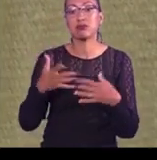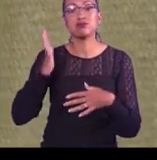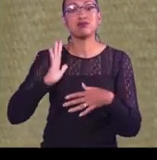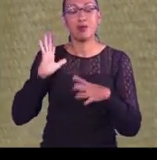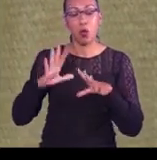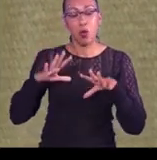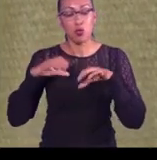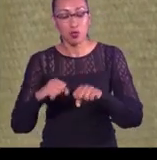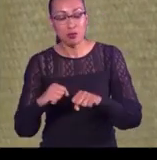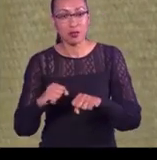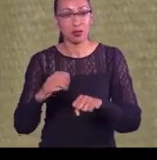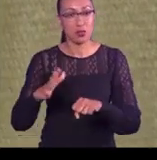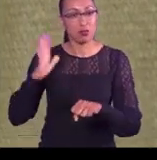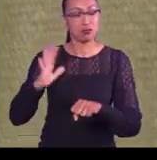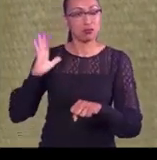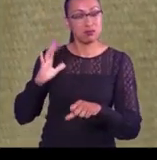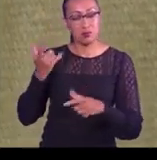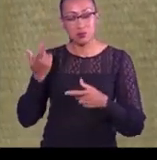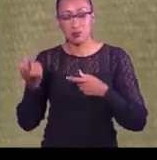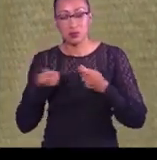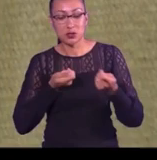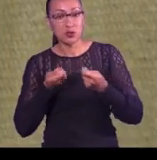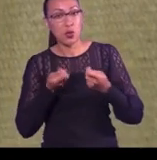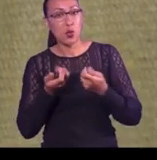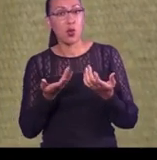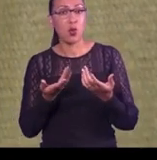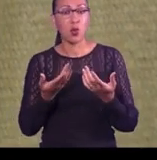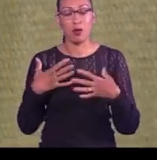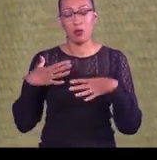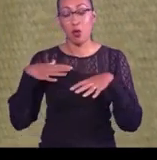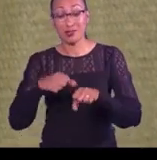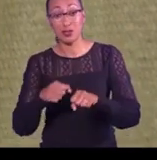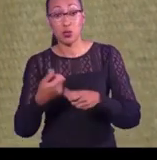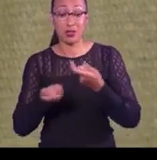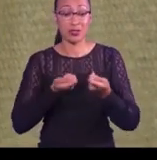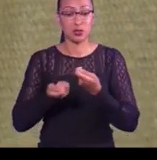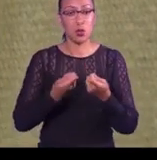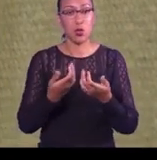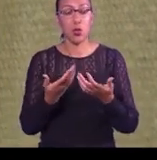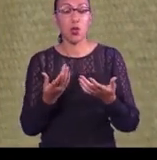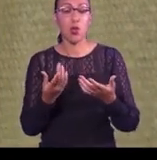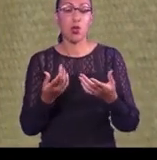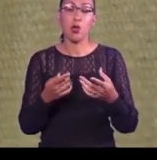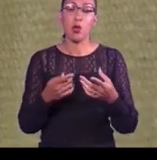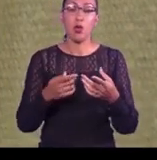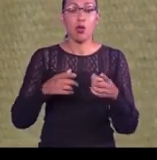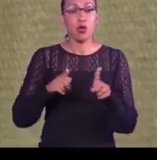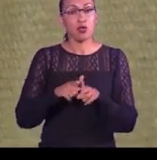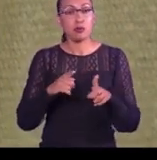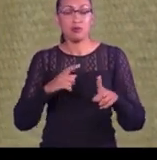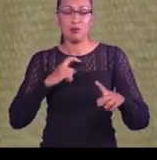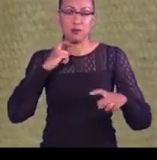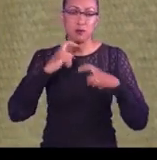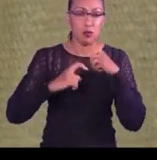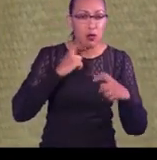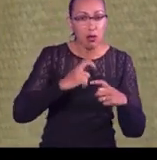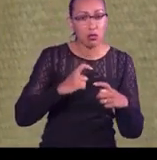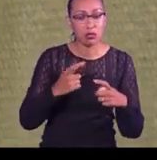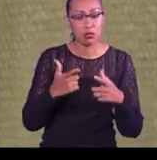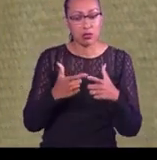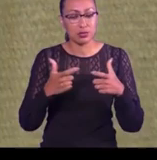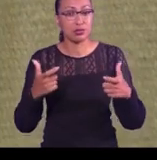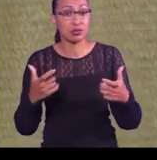indiqué, qui a été géré par la colonisation de manière un petit peu brutale, violente. C'est par là